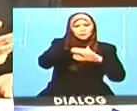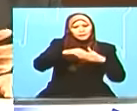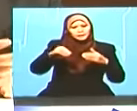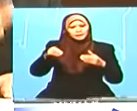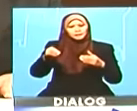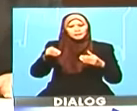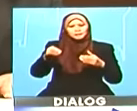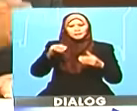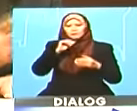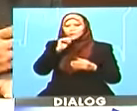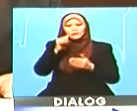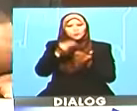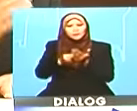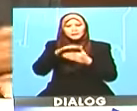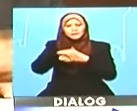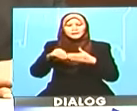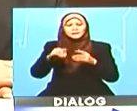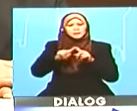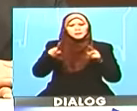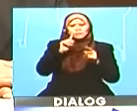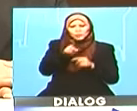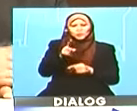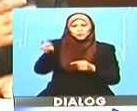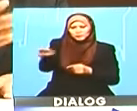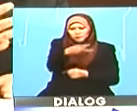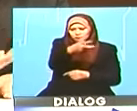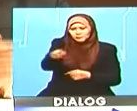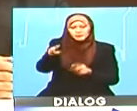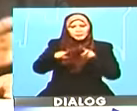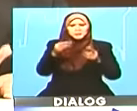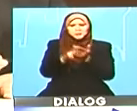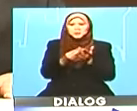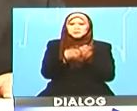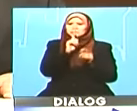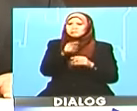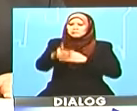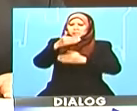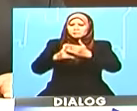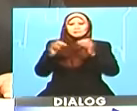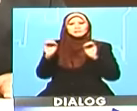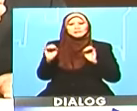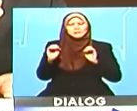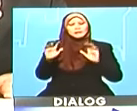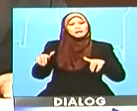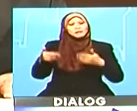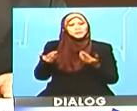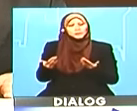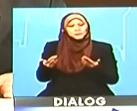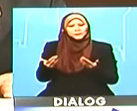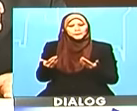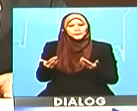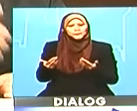semua kabur, mengatakan bahawa sebenarnya uang itu tidak ada. Cuma pernyataan-pernyataan dan kenyataan yang kemudian perlu dibetulkan pula